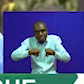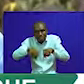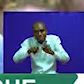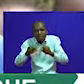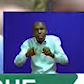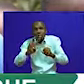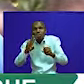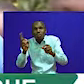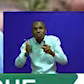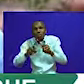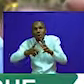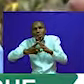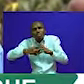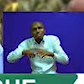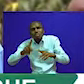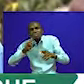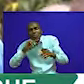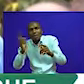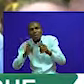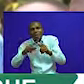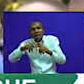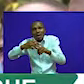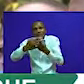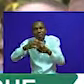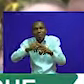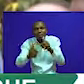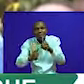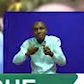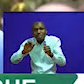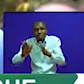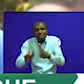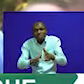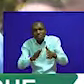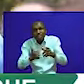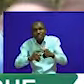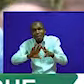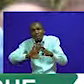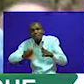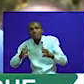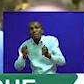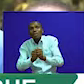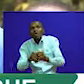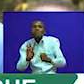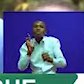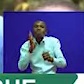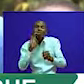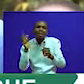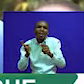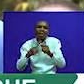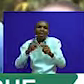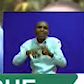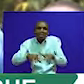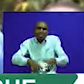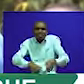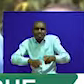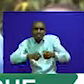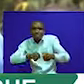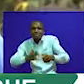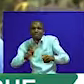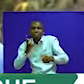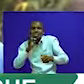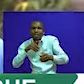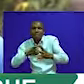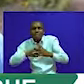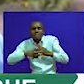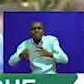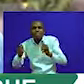mbili zilienda tu na maji. Masini yangu yenye nawashanga tu pressure ilienda tu na maji. Ndoo zangu natumianga tu hapa zilienda tu na maji